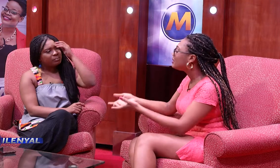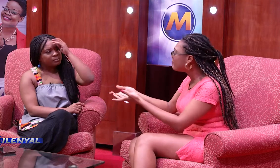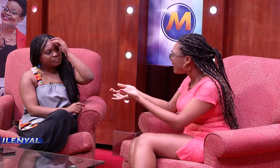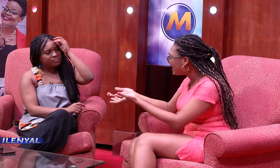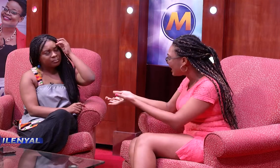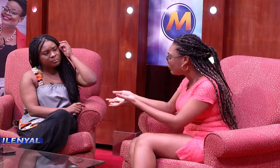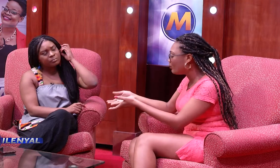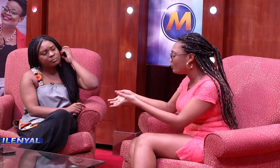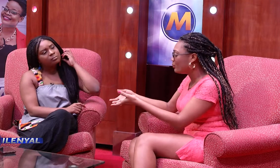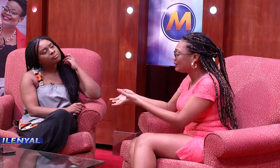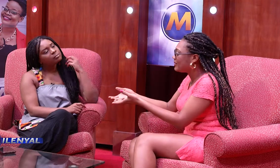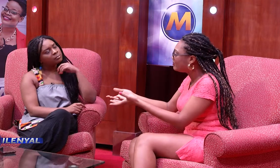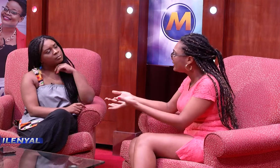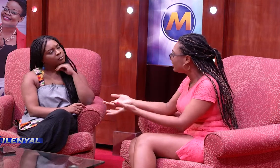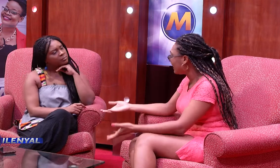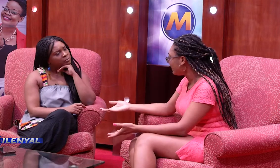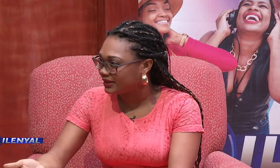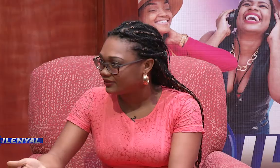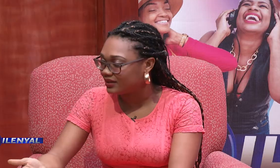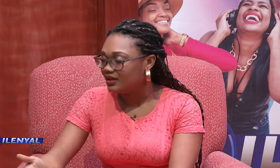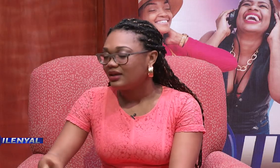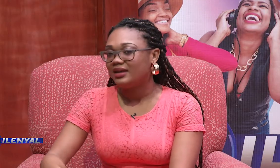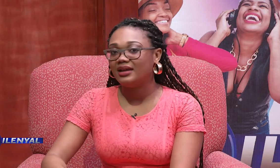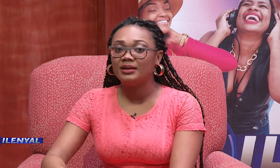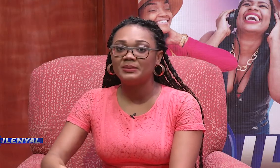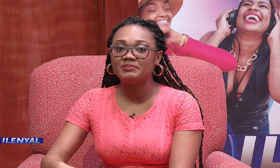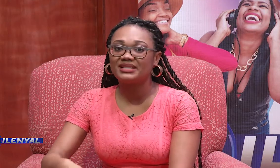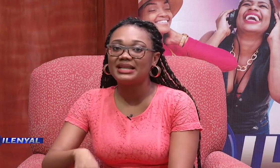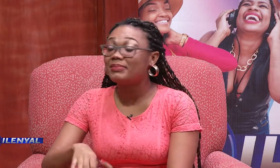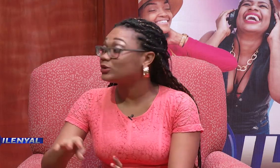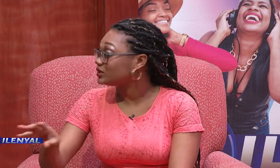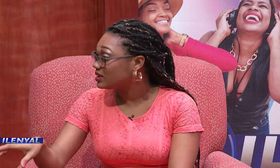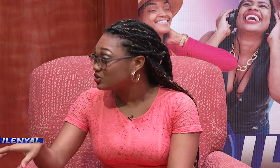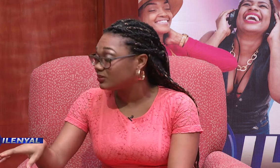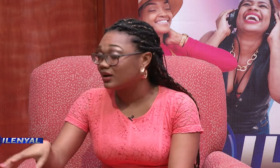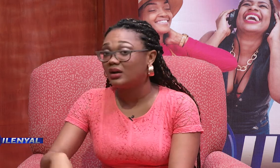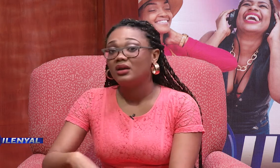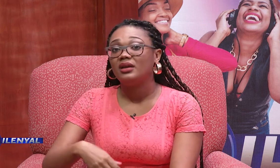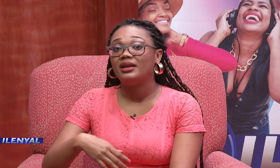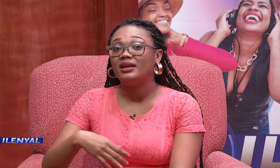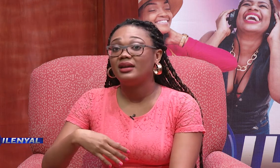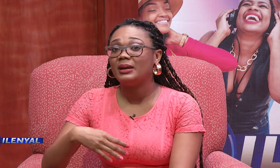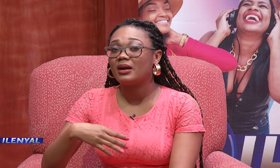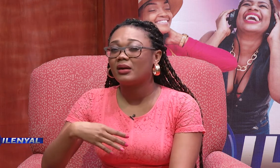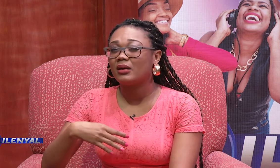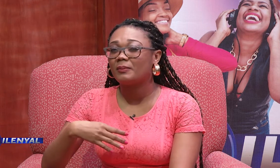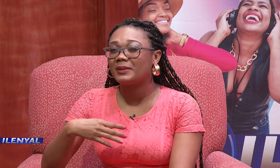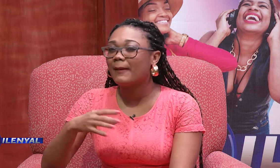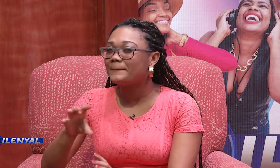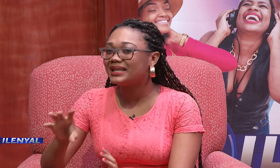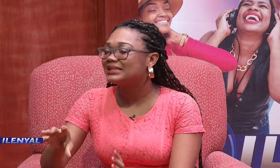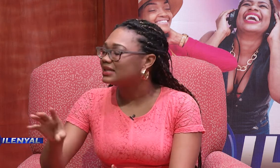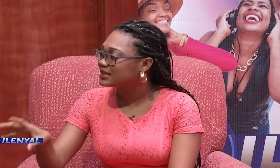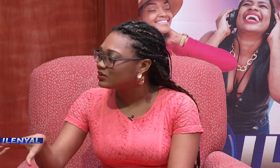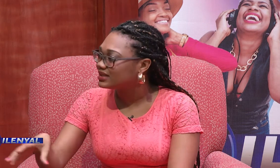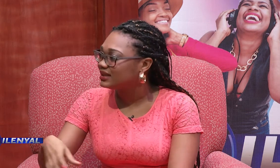là. Qui parle là, pour peut-être permettre qu'il est capable de briser. Et bon, c'est pas trop tard, justement. Et. Il y a